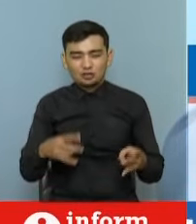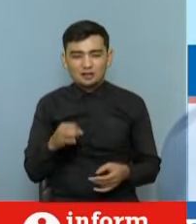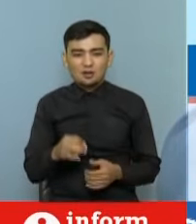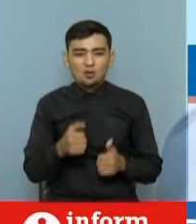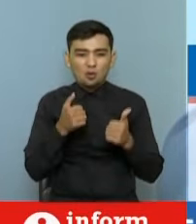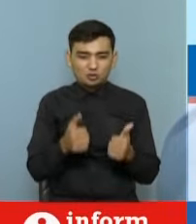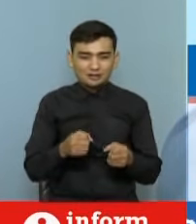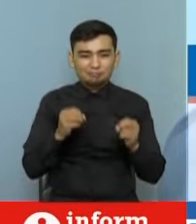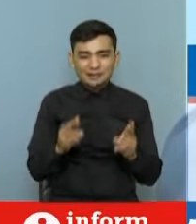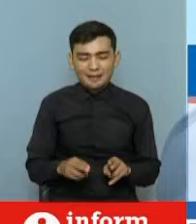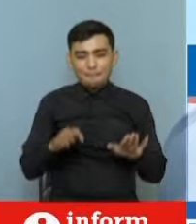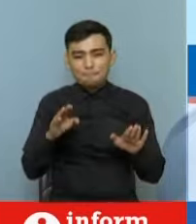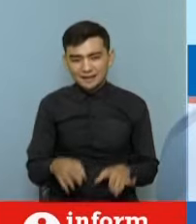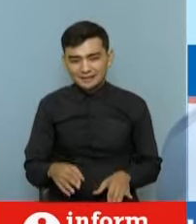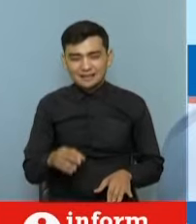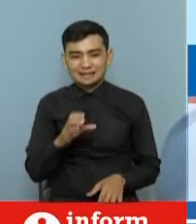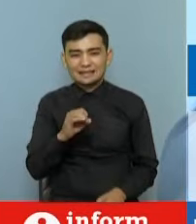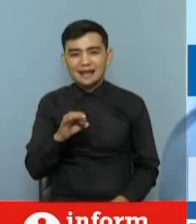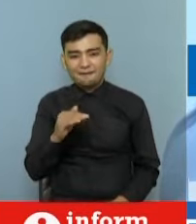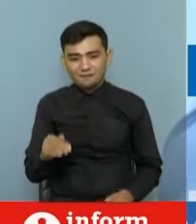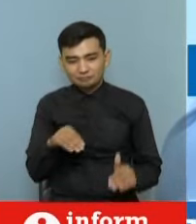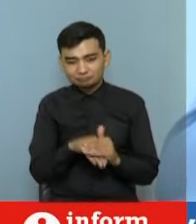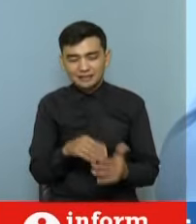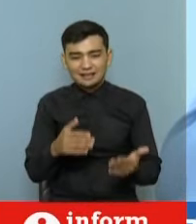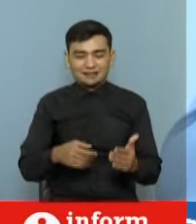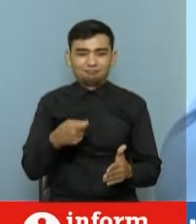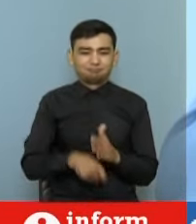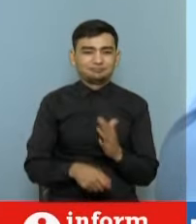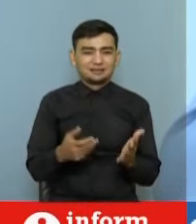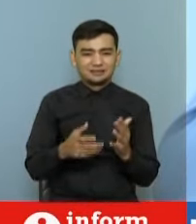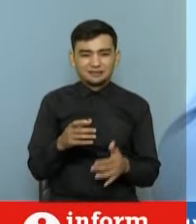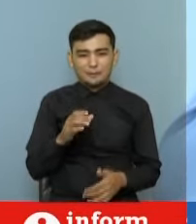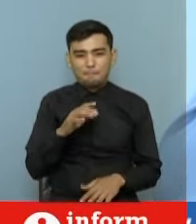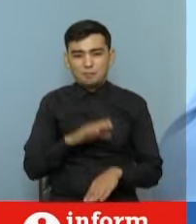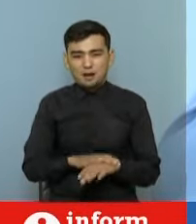хорошо закрепленные надежные сейфы или же воспользуйтесь услугами банков.